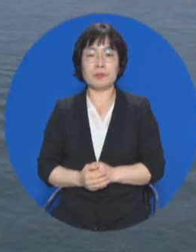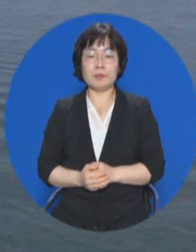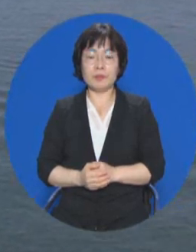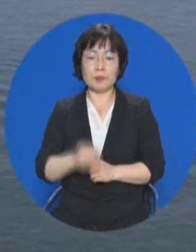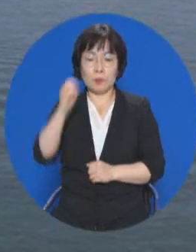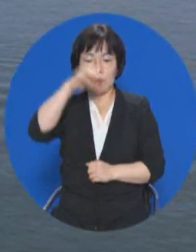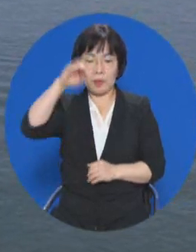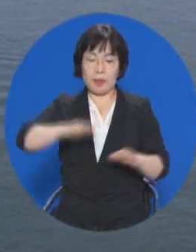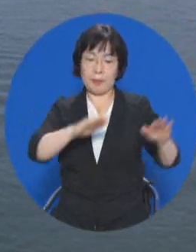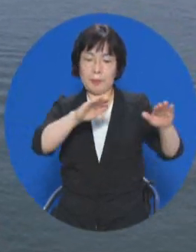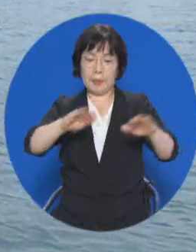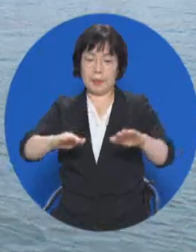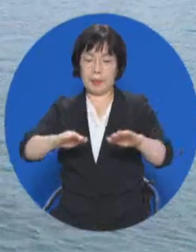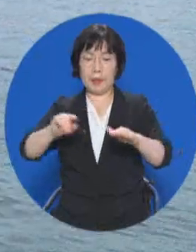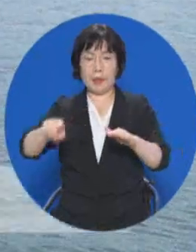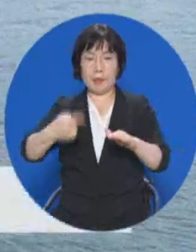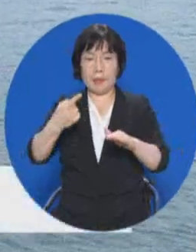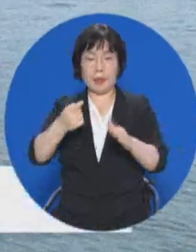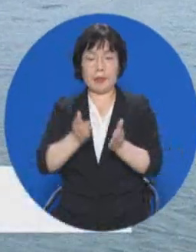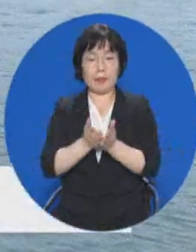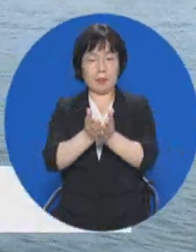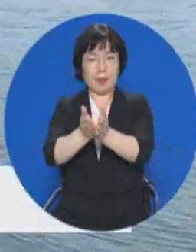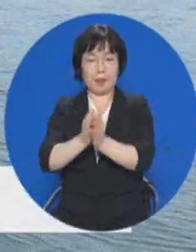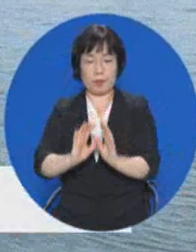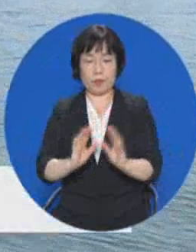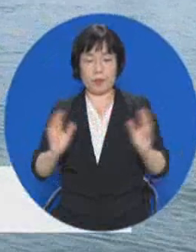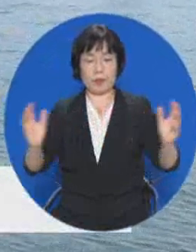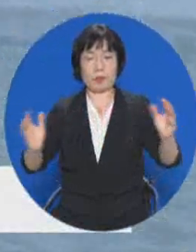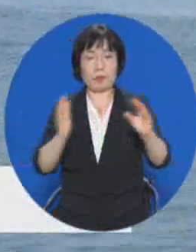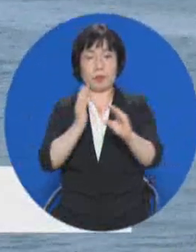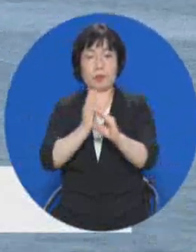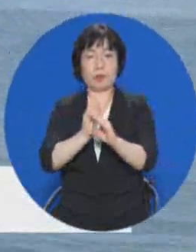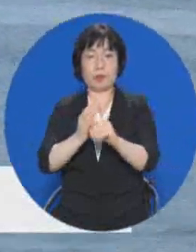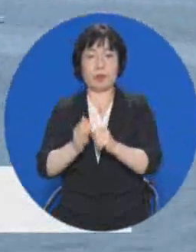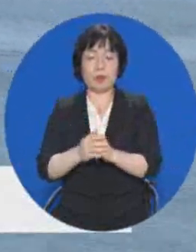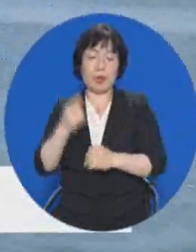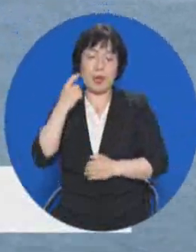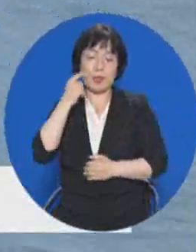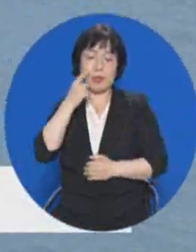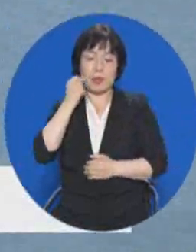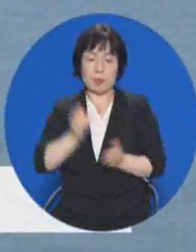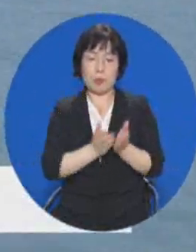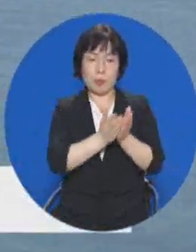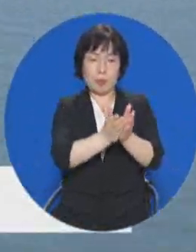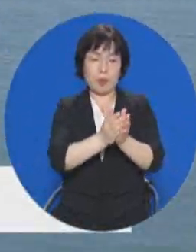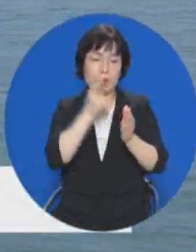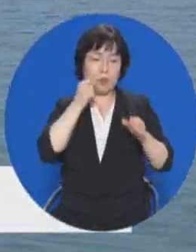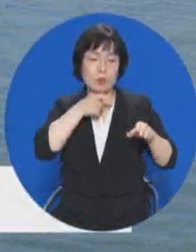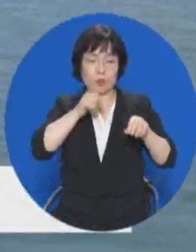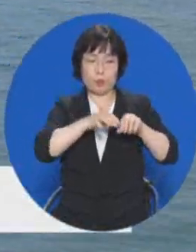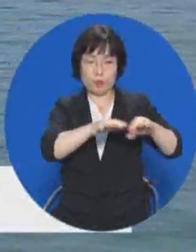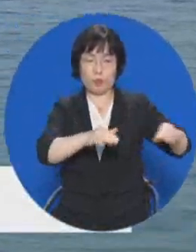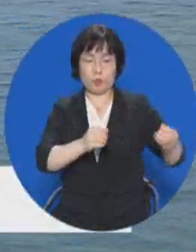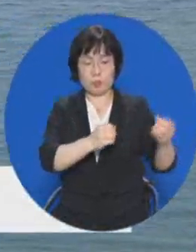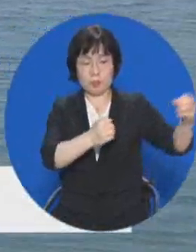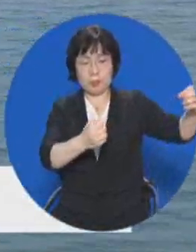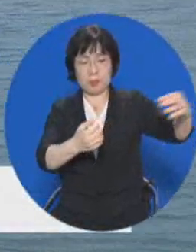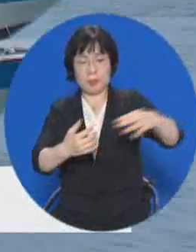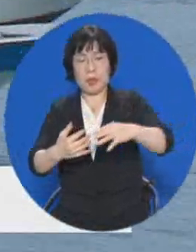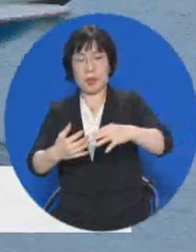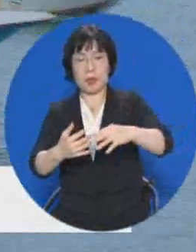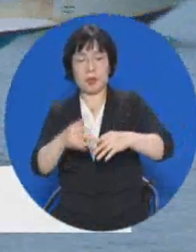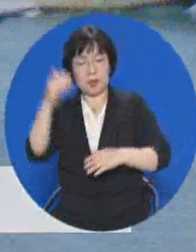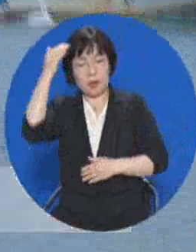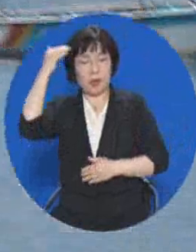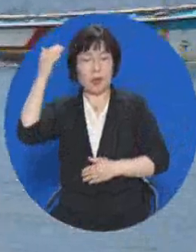평양만 해상에 100여 척의 어선들이 대응을 이루고 있습니다. 가상 일본 선박이 방사능 오염수를 우리 바다에 방류하려